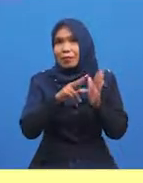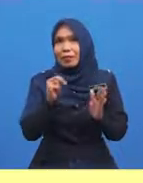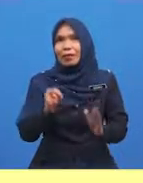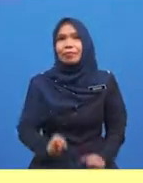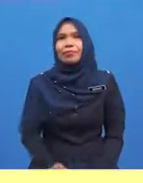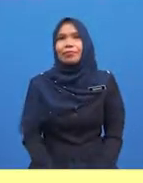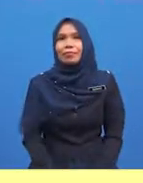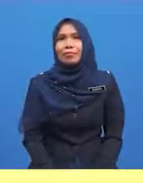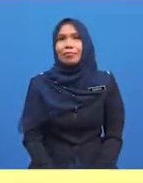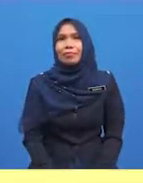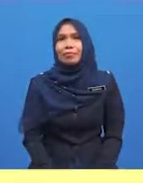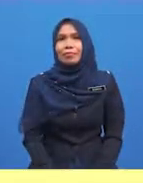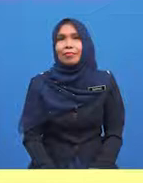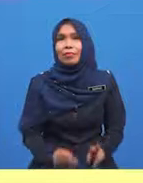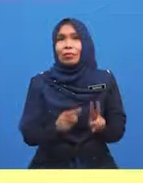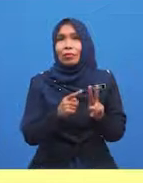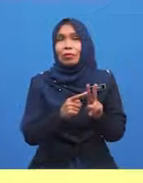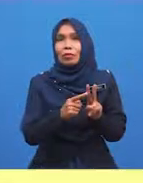doktrin pengasingan kuasa.